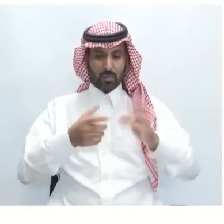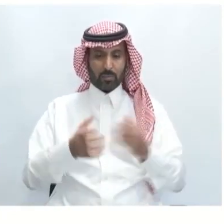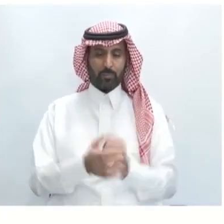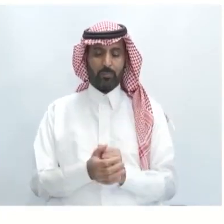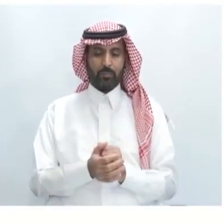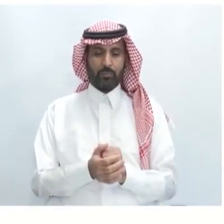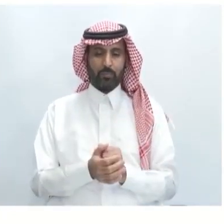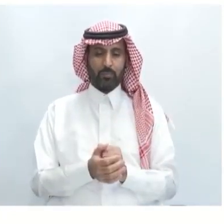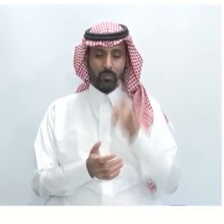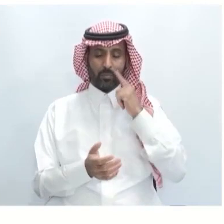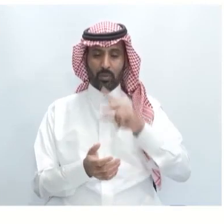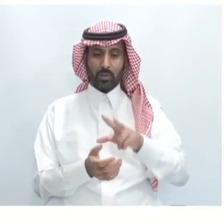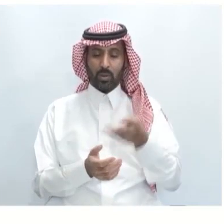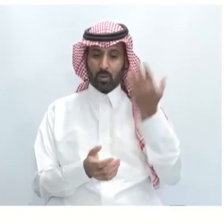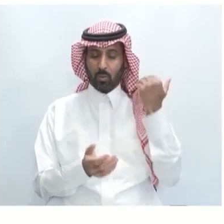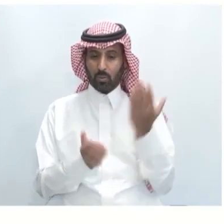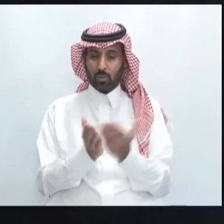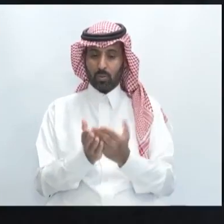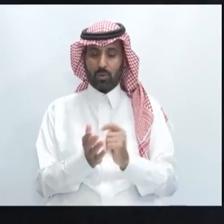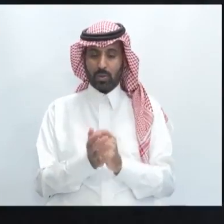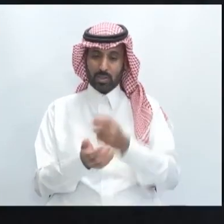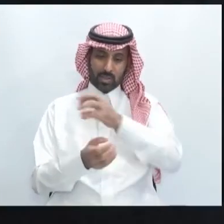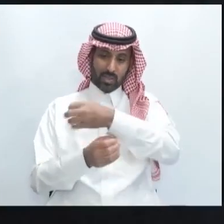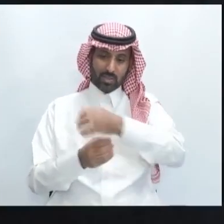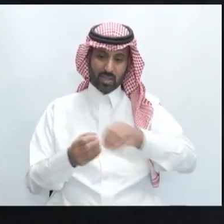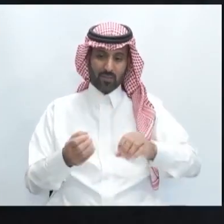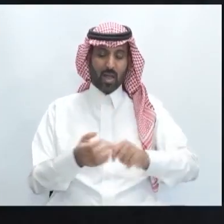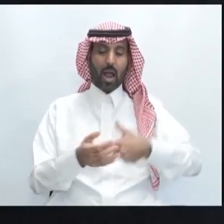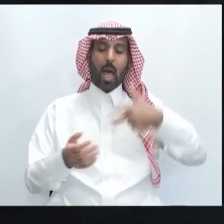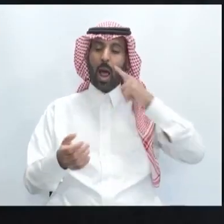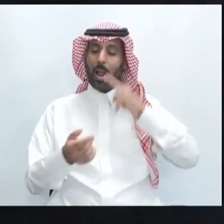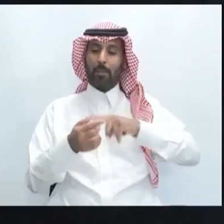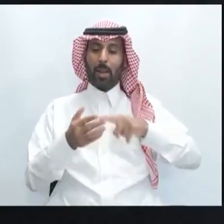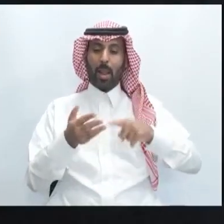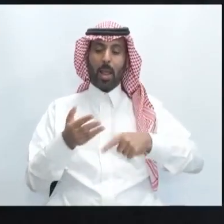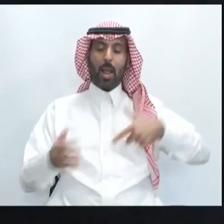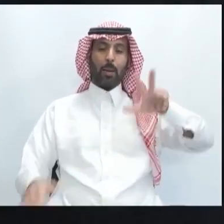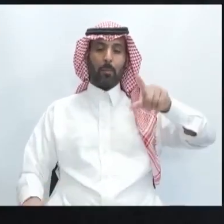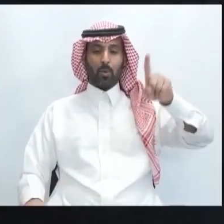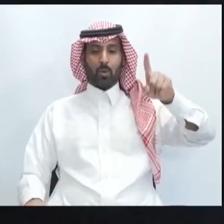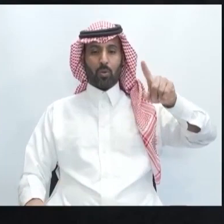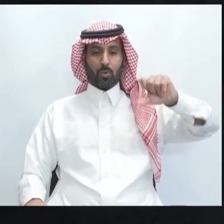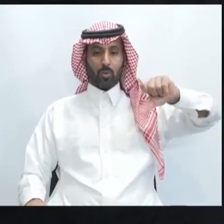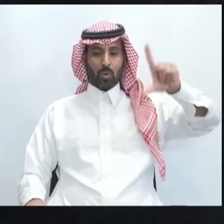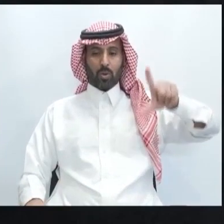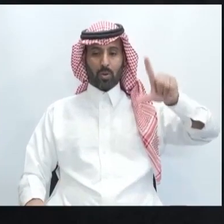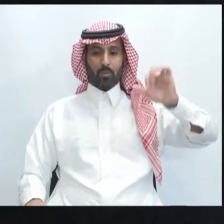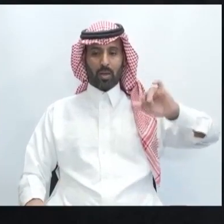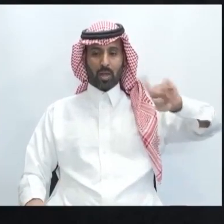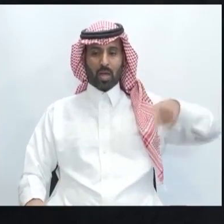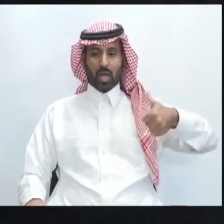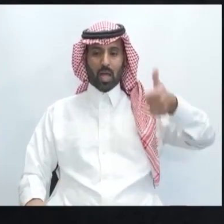والببتيد ايضا نسترجع معلوماتنا عن تصنيف البوليمرات طرحتها عليكم في الحصص الماضيه قلت انا هناك